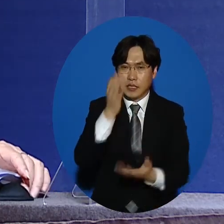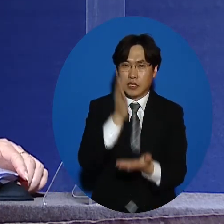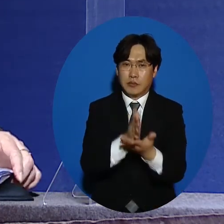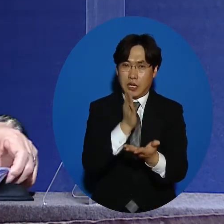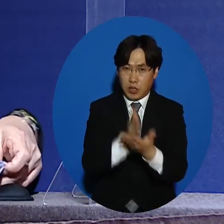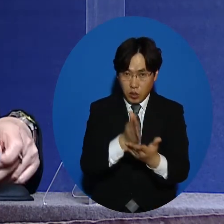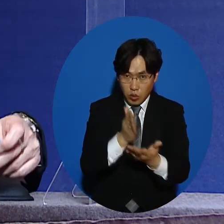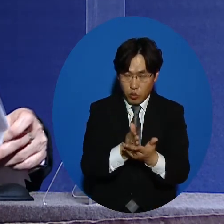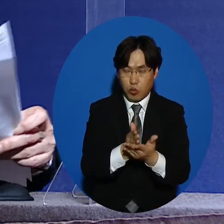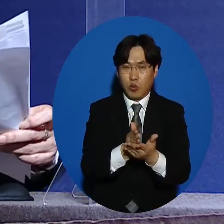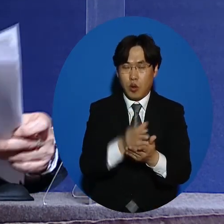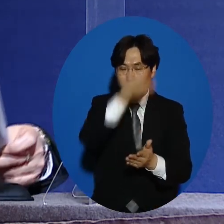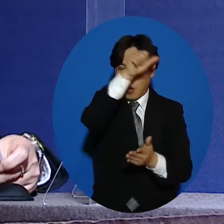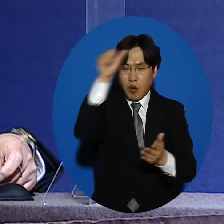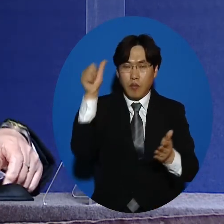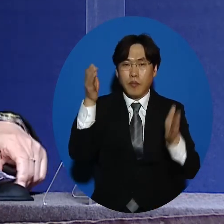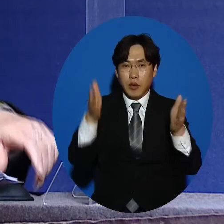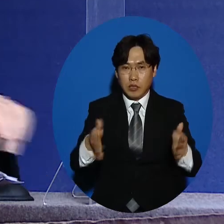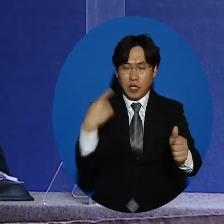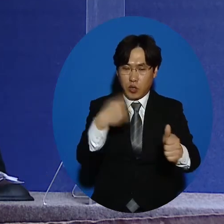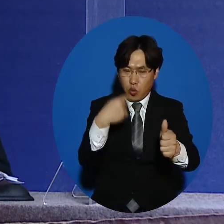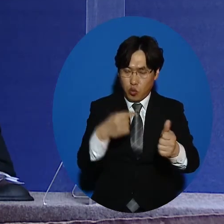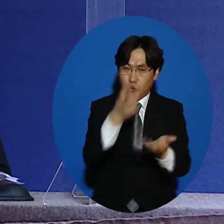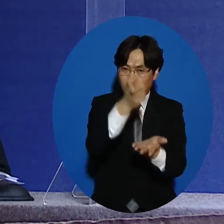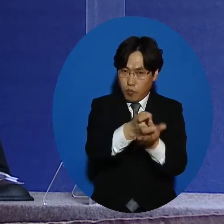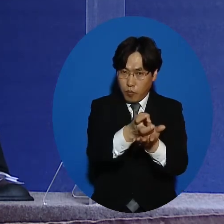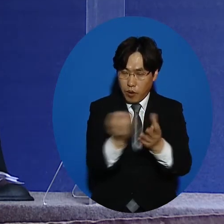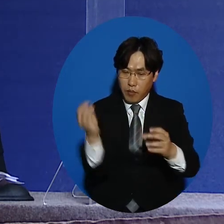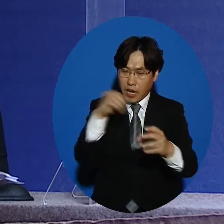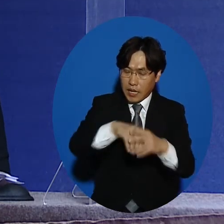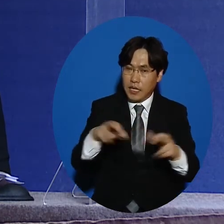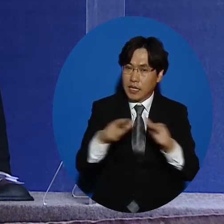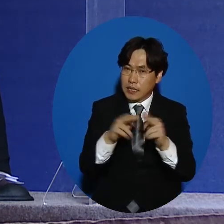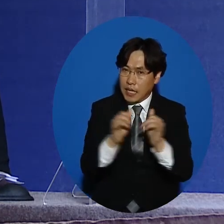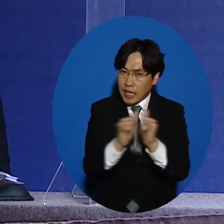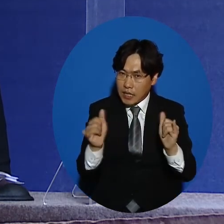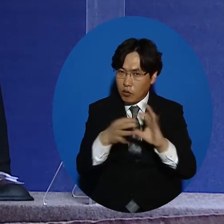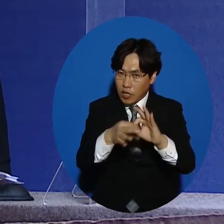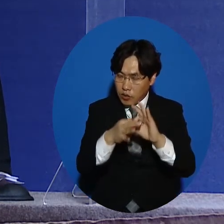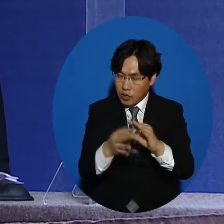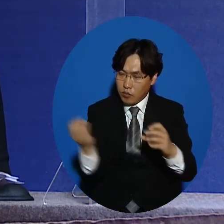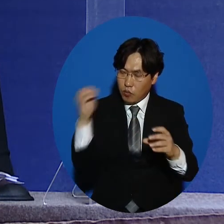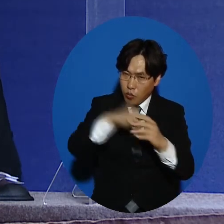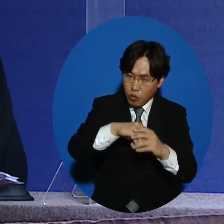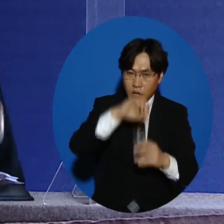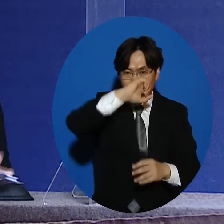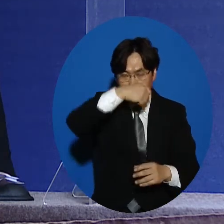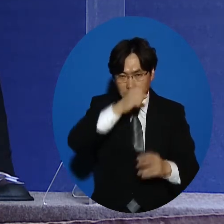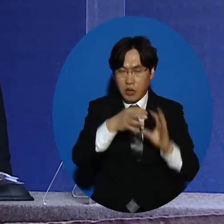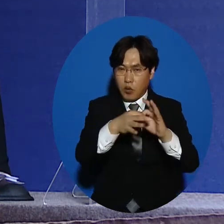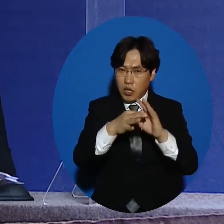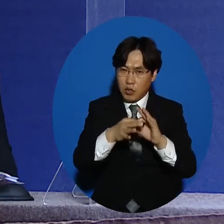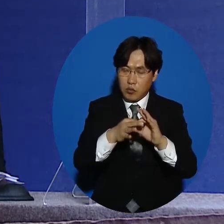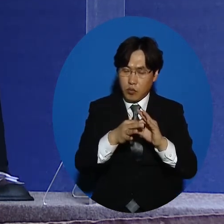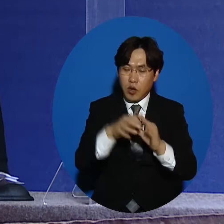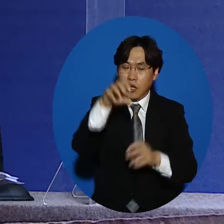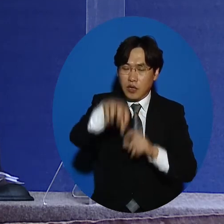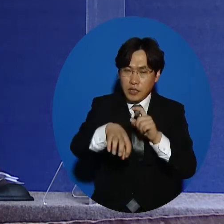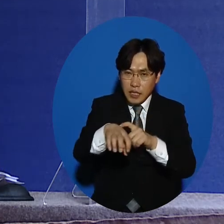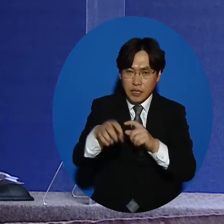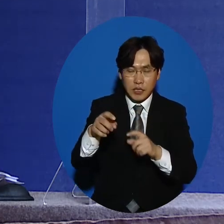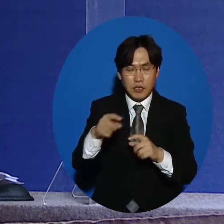하는 것은 또 더 이렇게 실천이나 예산 분배나 우리 현장이나 어떤